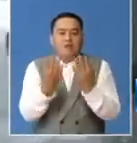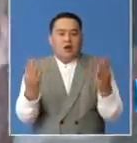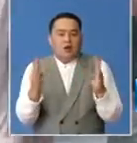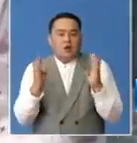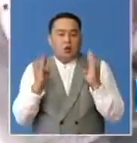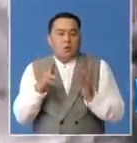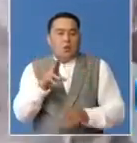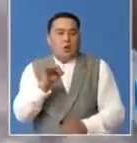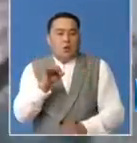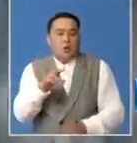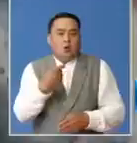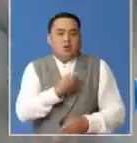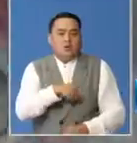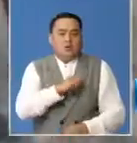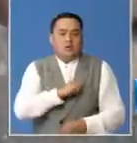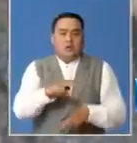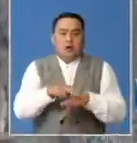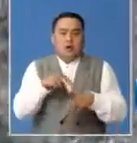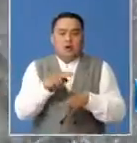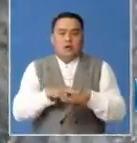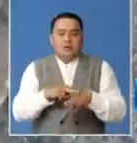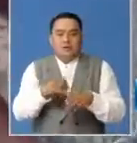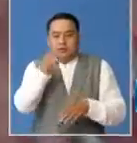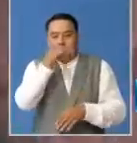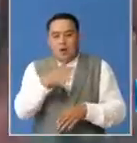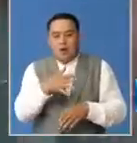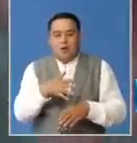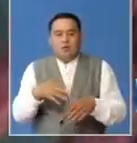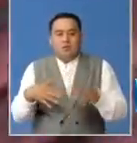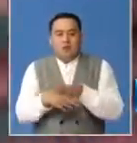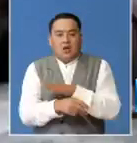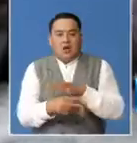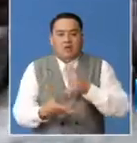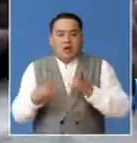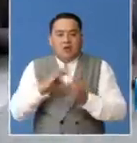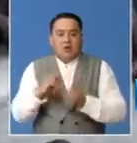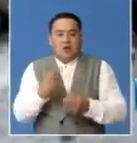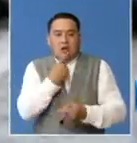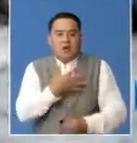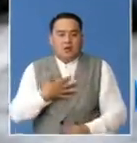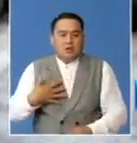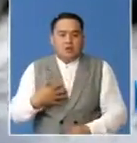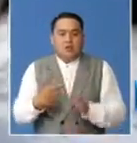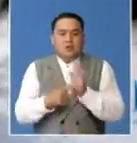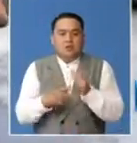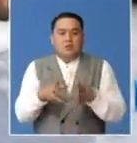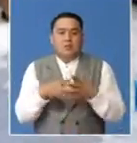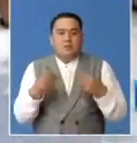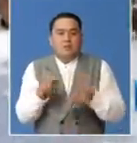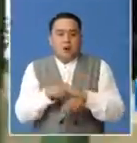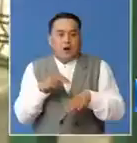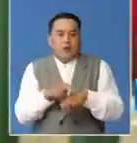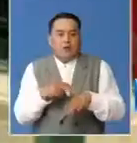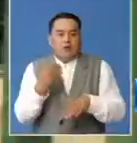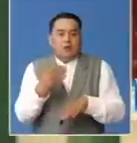Сотрудники марокканских и испанских правоохранительных органов не смогли сдержать нелегалов. В результате были ранены не менее 7 полицейских.